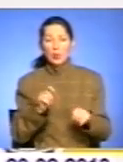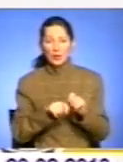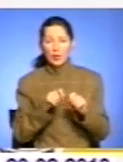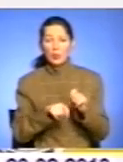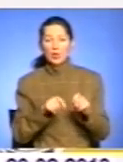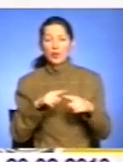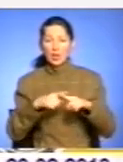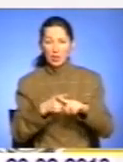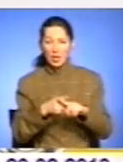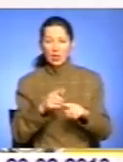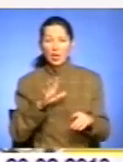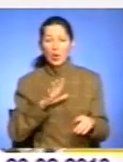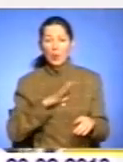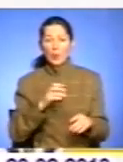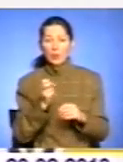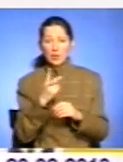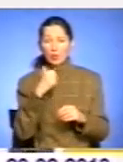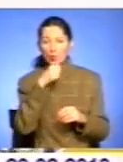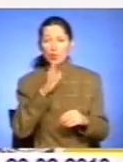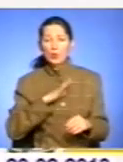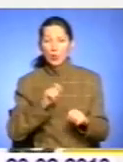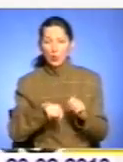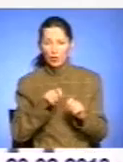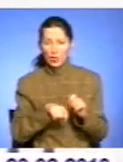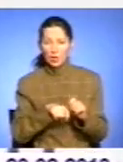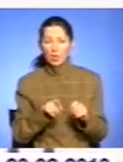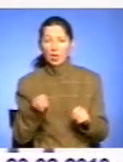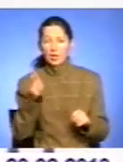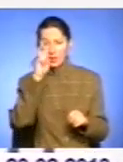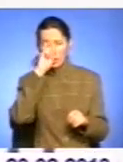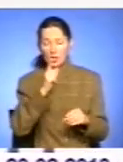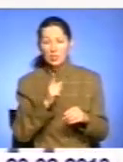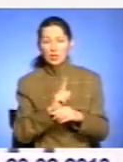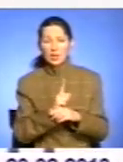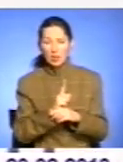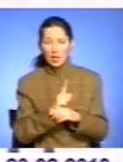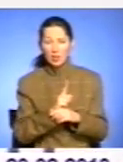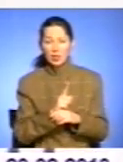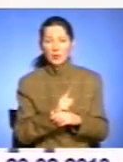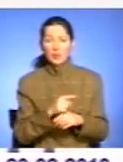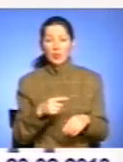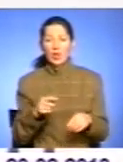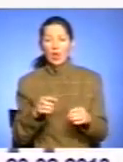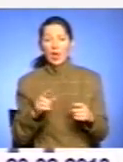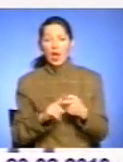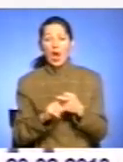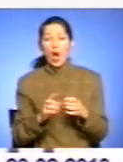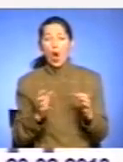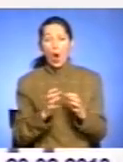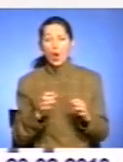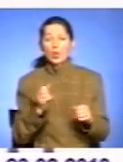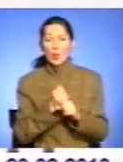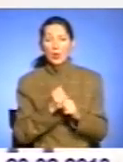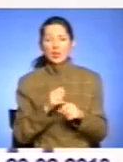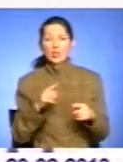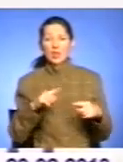графіків в держстандартах. В жовтні та грудні 2012 року проведені інструктажі з охорони праці та техніки безпеки при виконанні гідрологічних